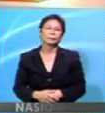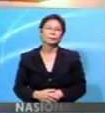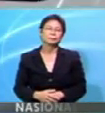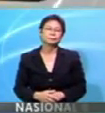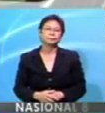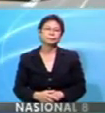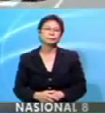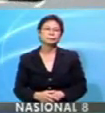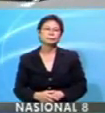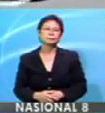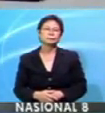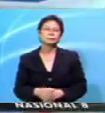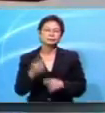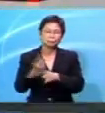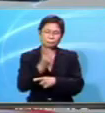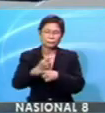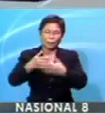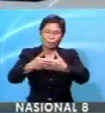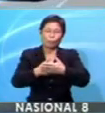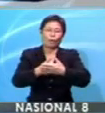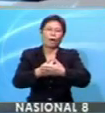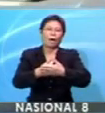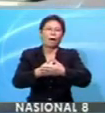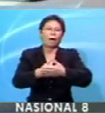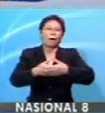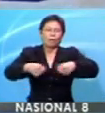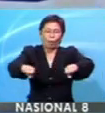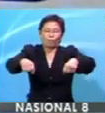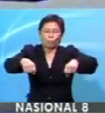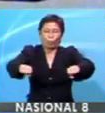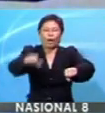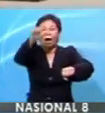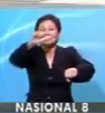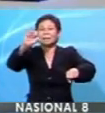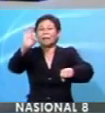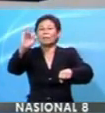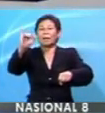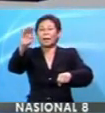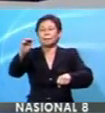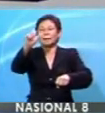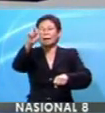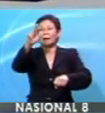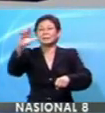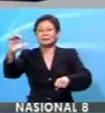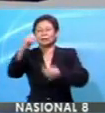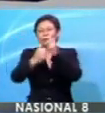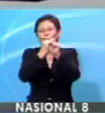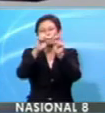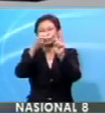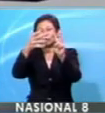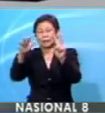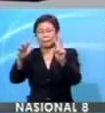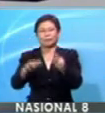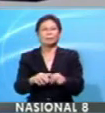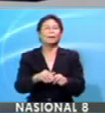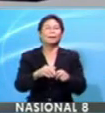sahaja sesi latihan prausim kejuaraan motosikal Asia fim arrc 2015 pelumba